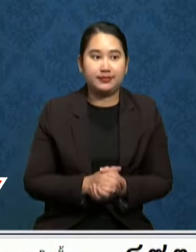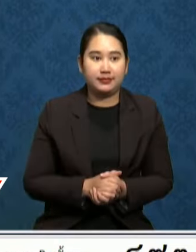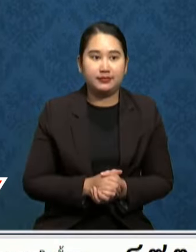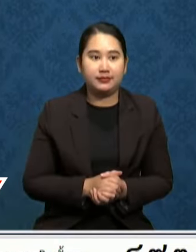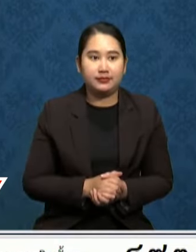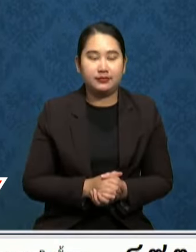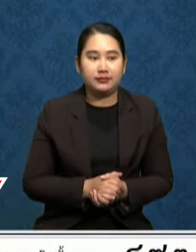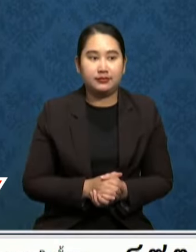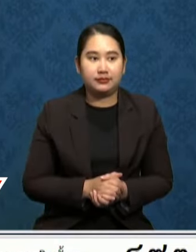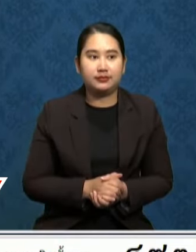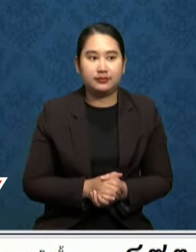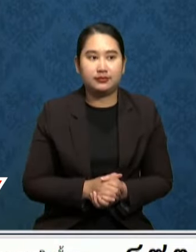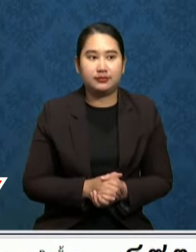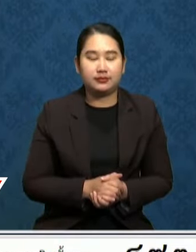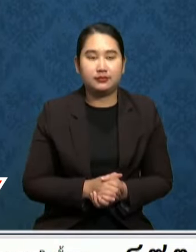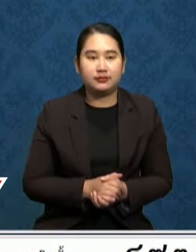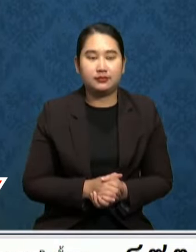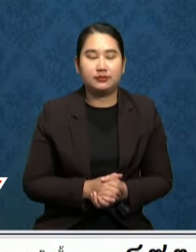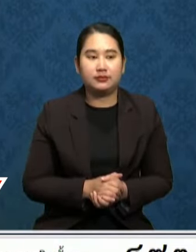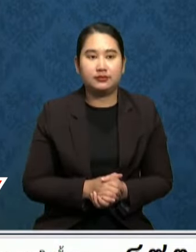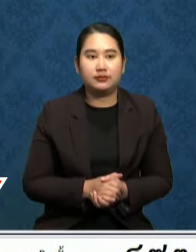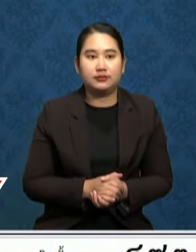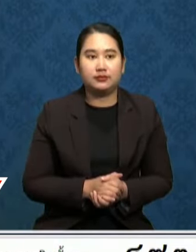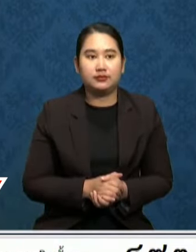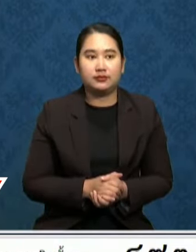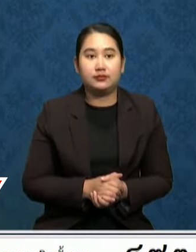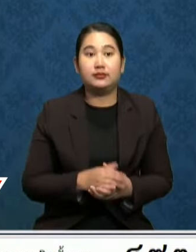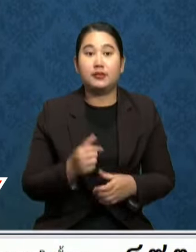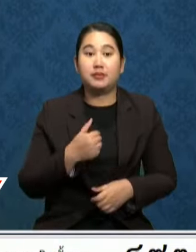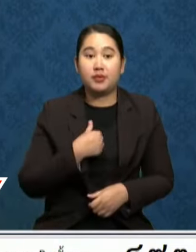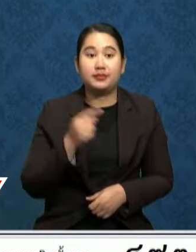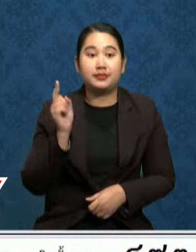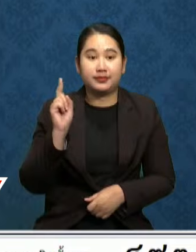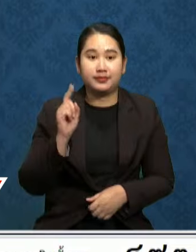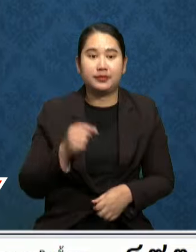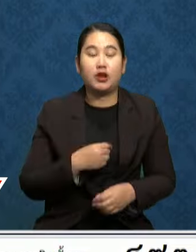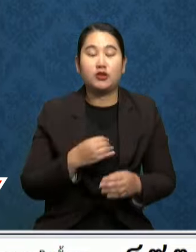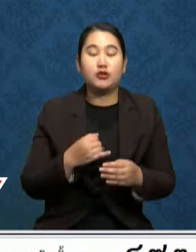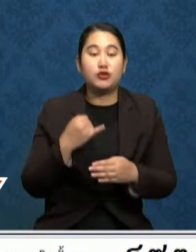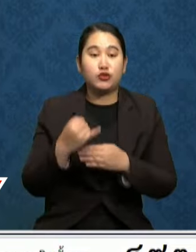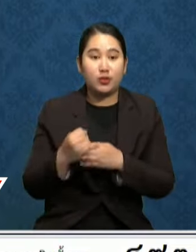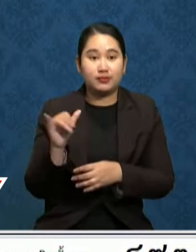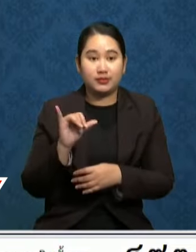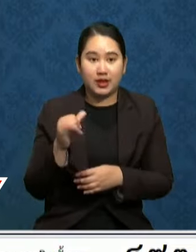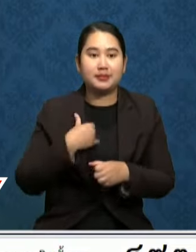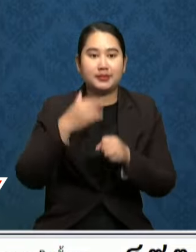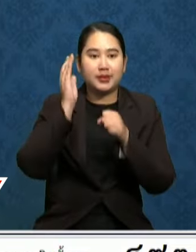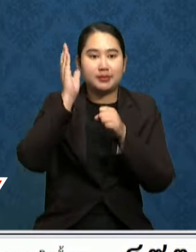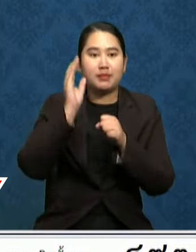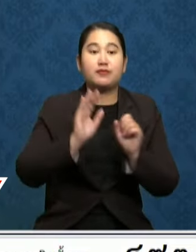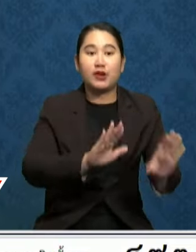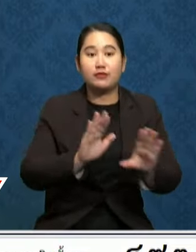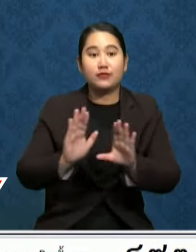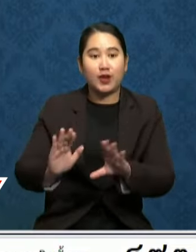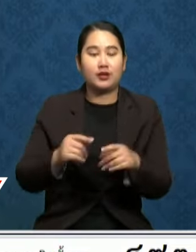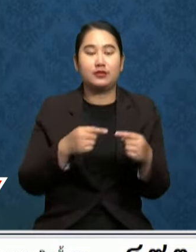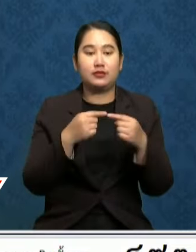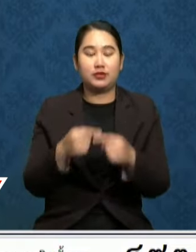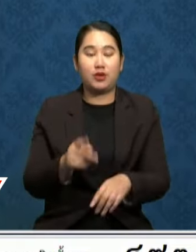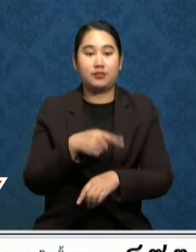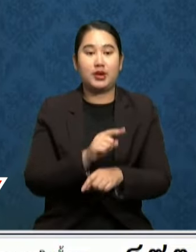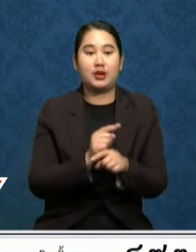ด์ต่ไปอเค ได้ครัในส่วของสไลด์สุท้ายธรรทานครัผมเองก็ก่ทจะจบกอพปลายใวนนี้นะครับก็อยากจะฝากธรร